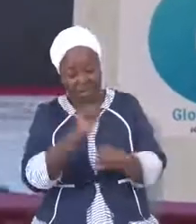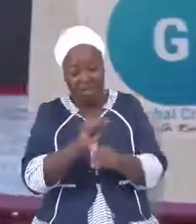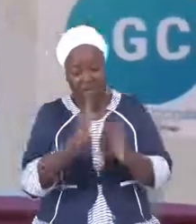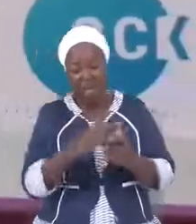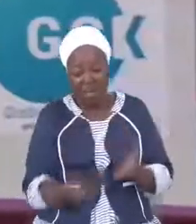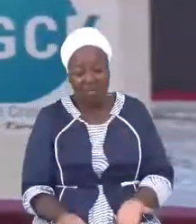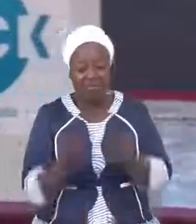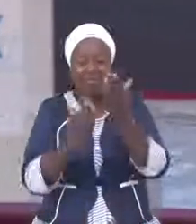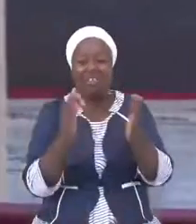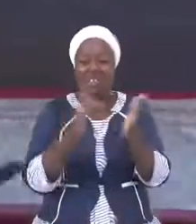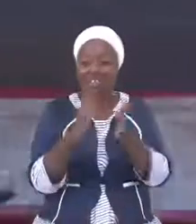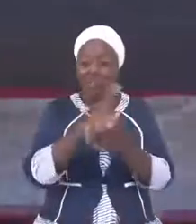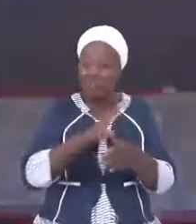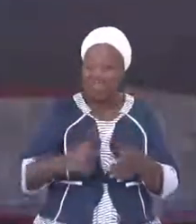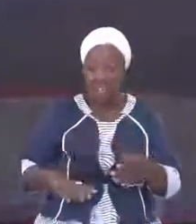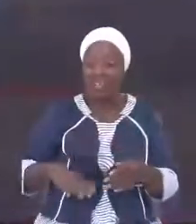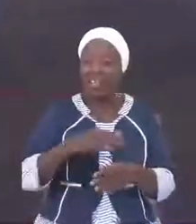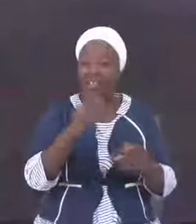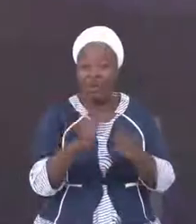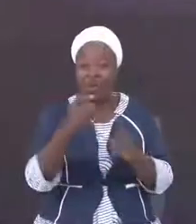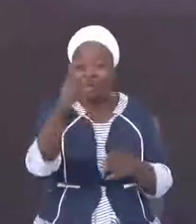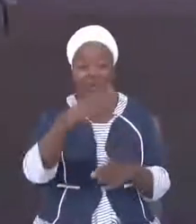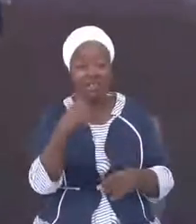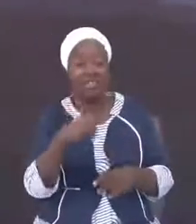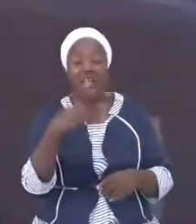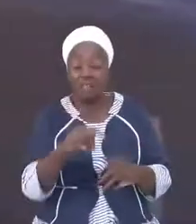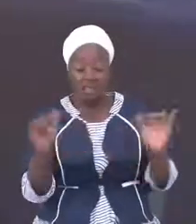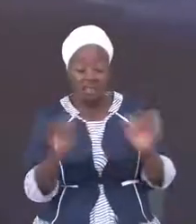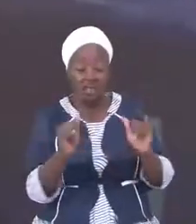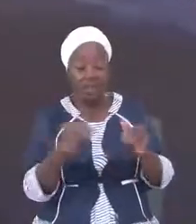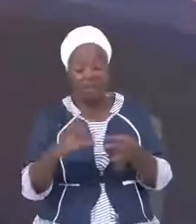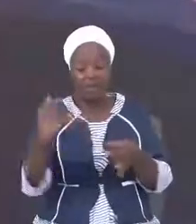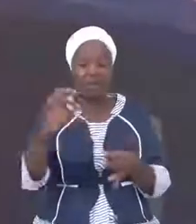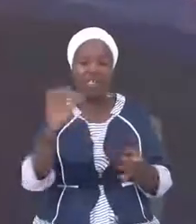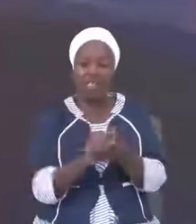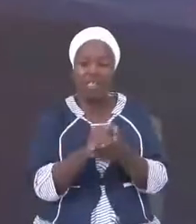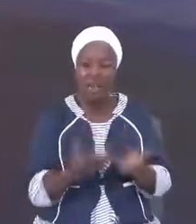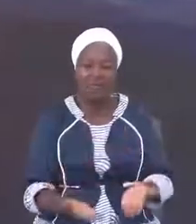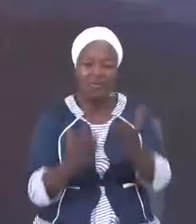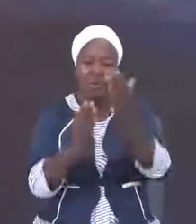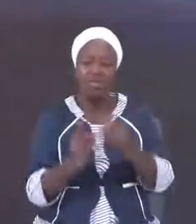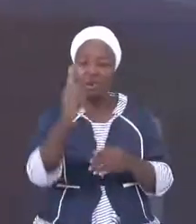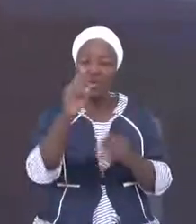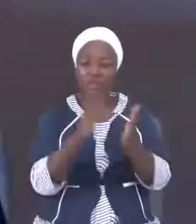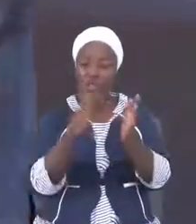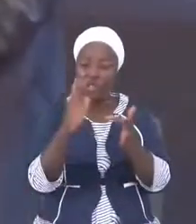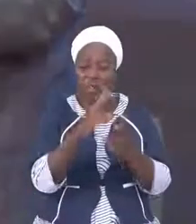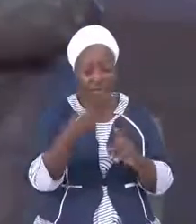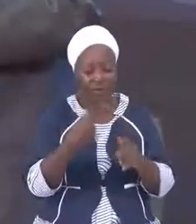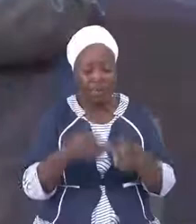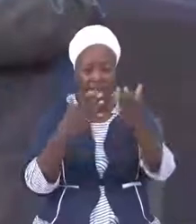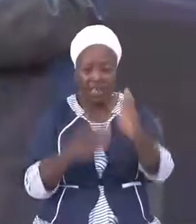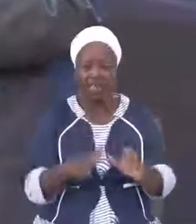passait par les soldats et enlevait la pierre. Et la Bible a dit que le même Esprit qui a